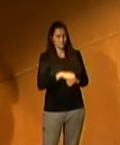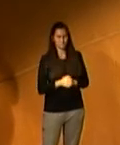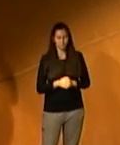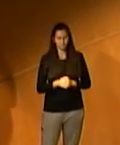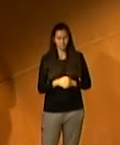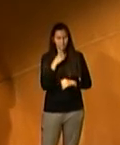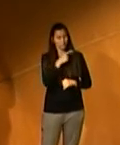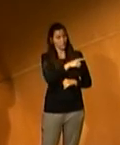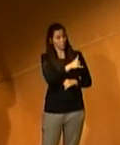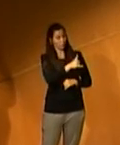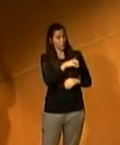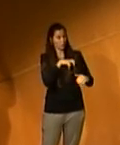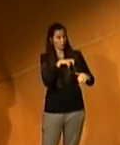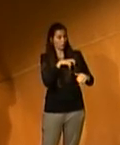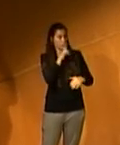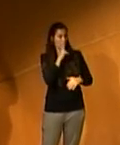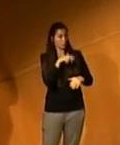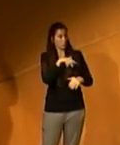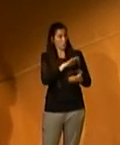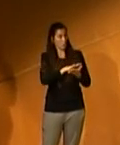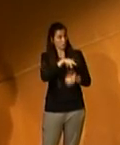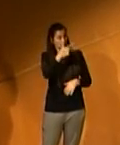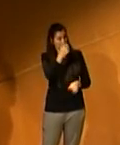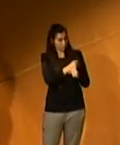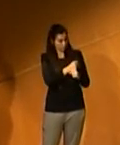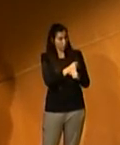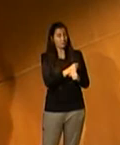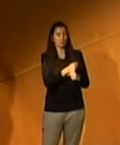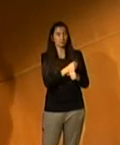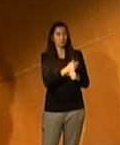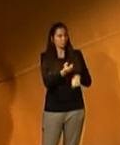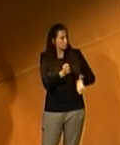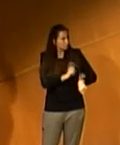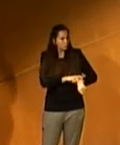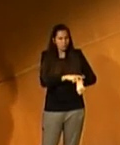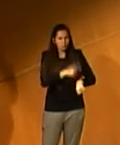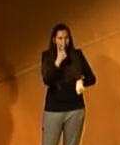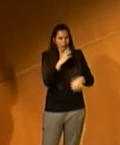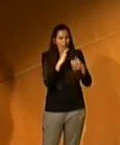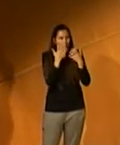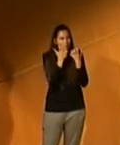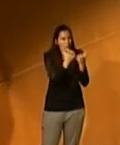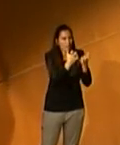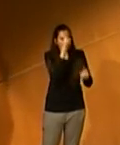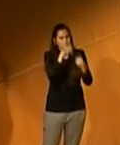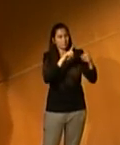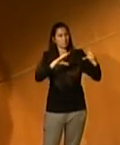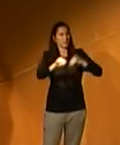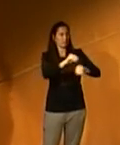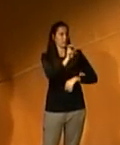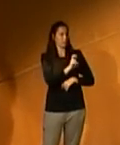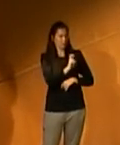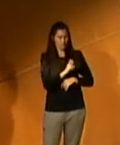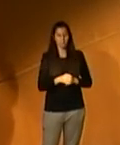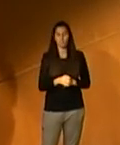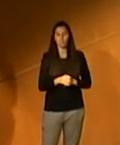Julien est donc entré à l'IME à l'âge de 13 ans et a rapidement développé de l'intérêt pour l'atelier Espace Vert. Ses compétences professionnelles lui ont